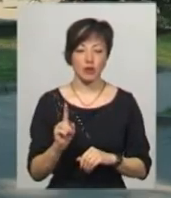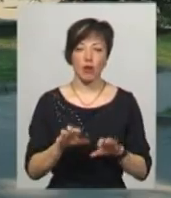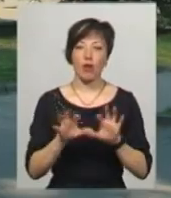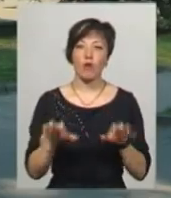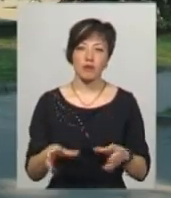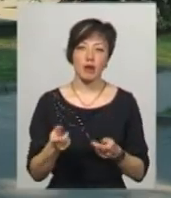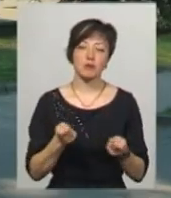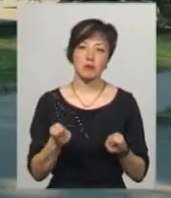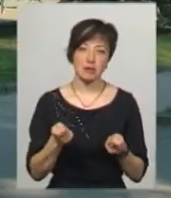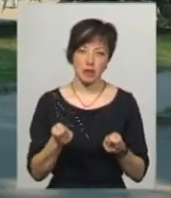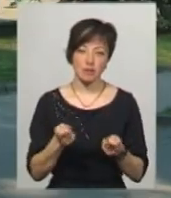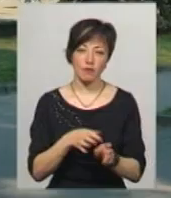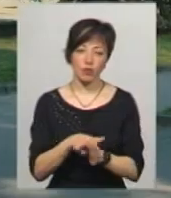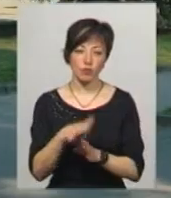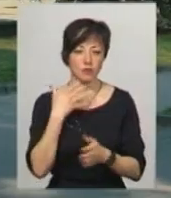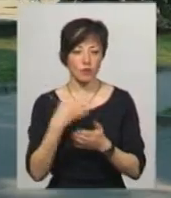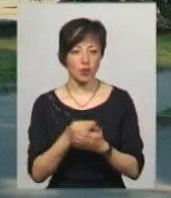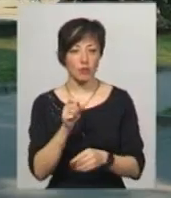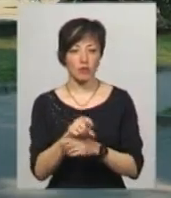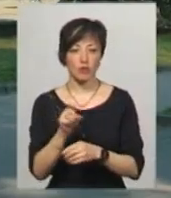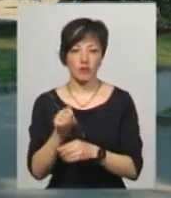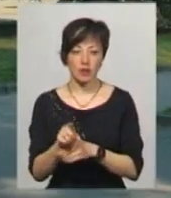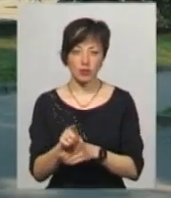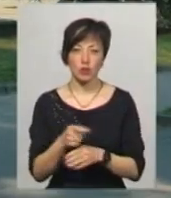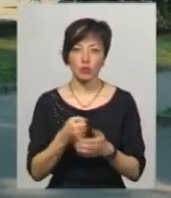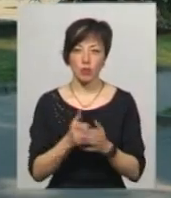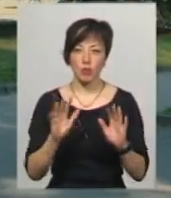голови адміністрацій виконують свої повноваження